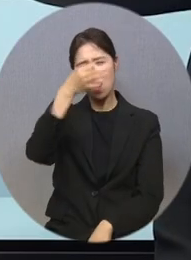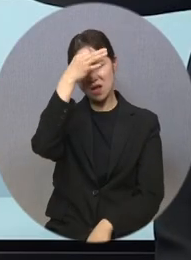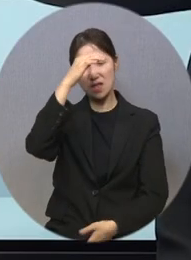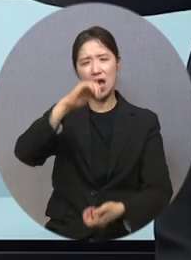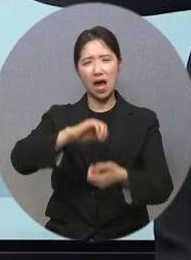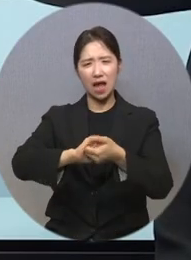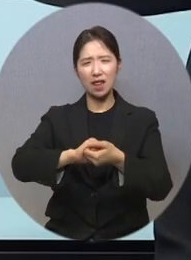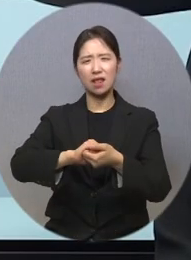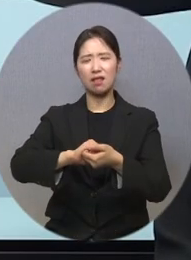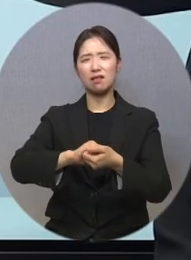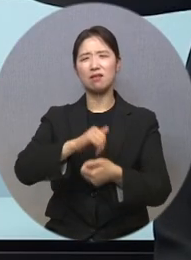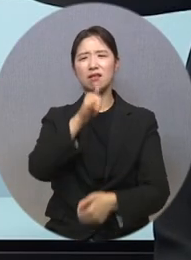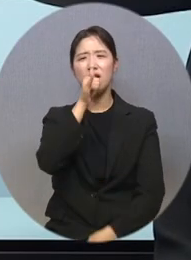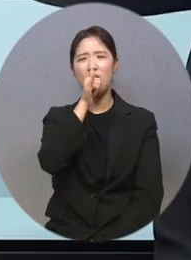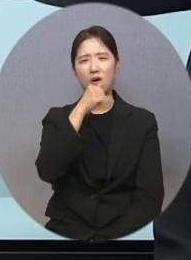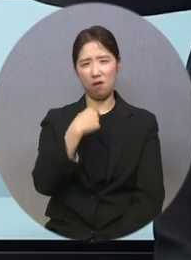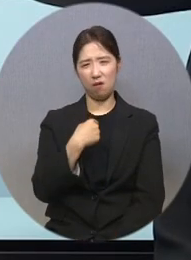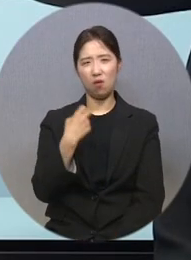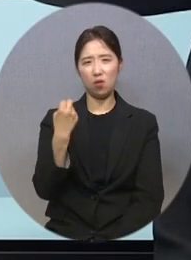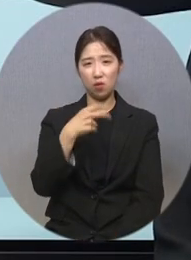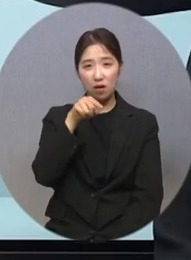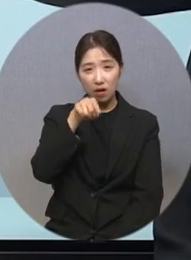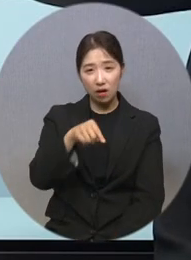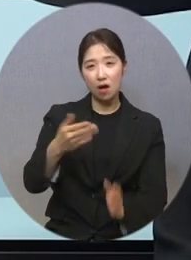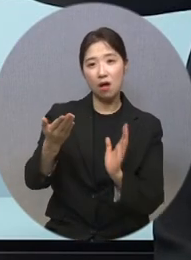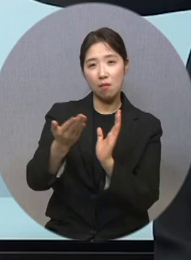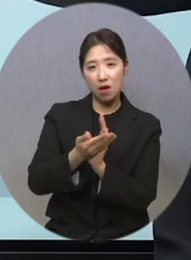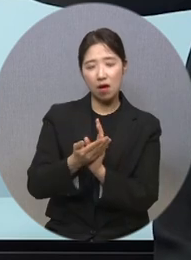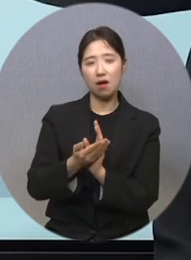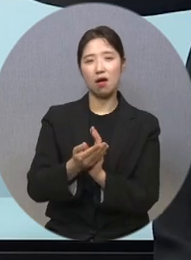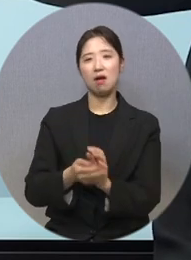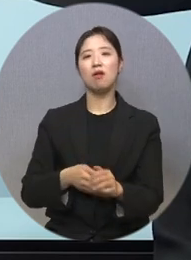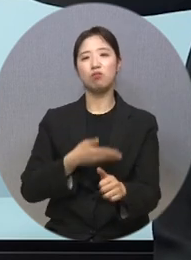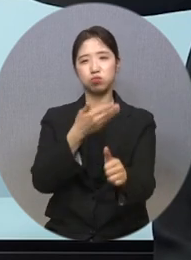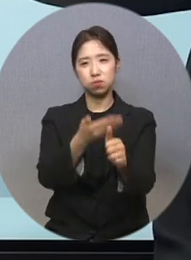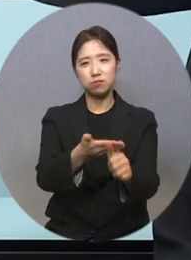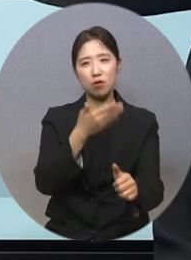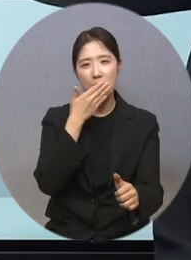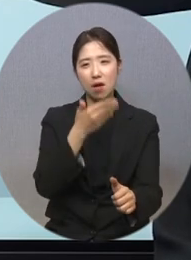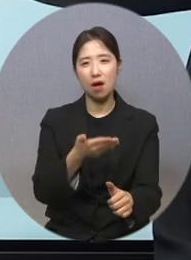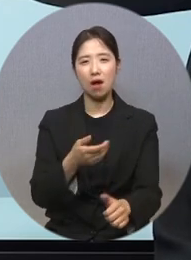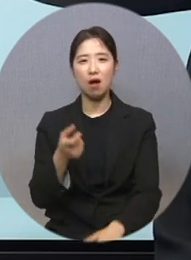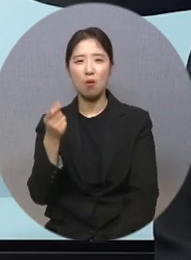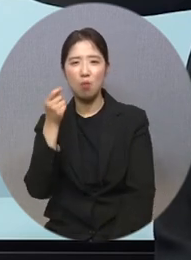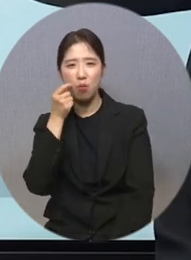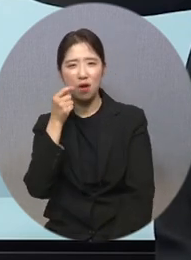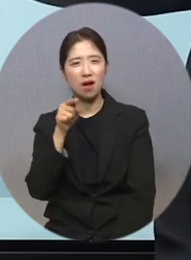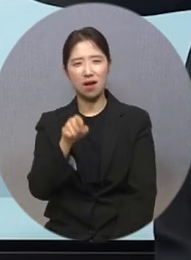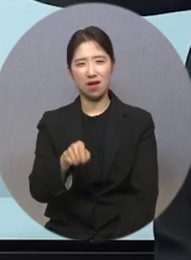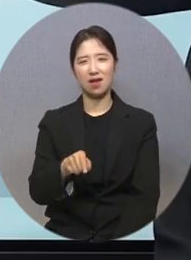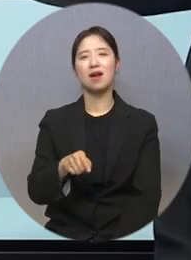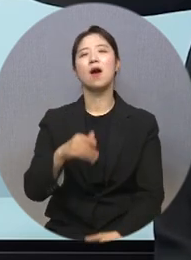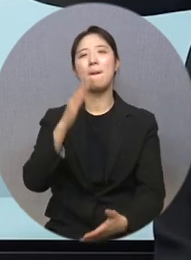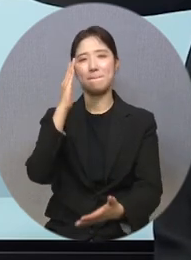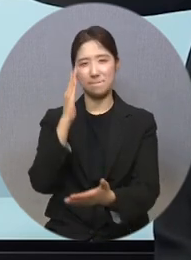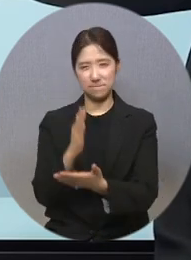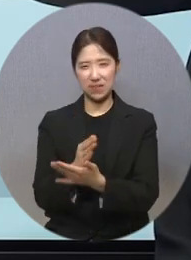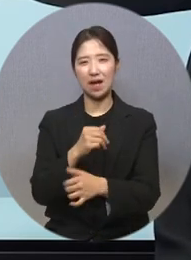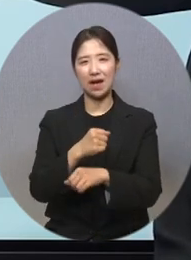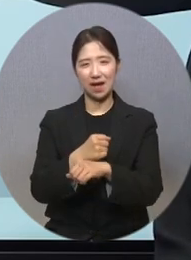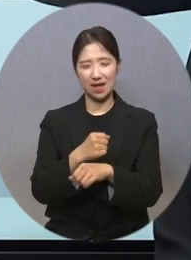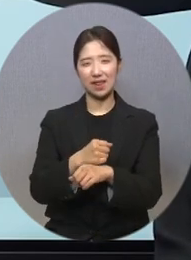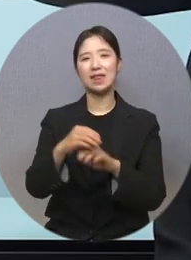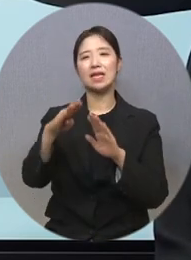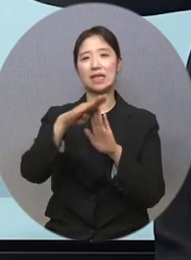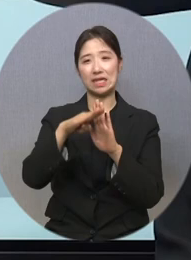한계 제한, 그리고 거기에 따라서 어떤 건 줄 수 있고 줄 수 없고, 이걸 무너뜨리자 하는 게 사실은 등급제